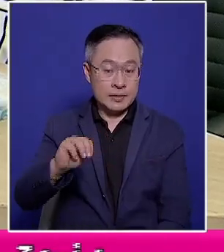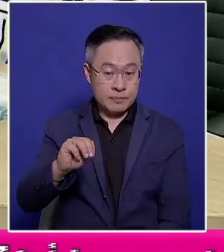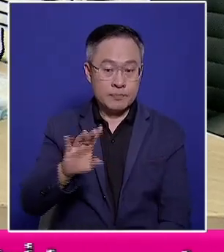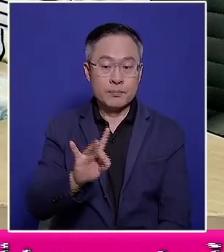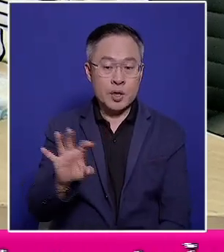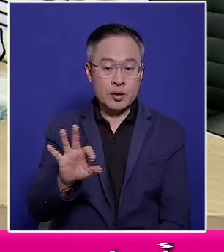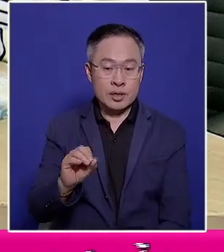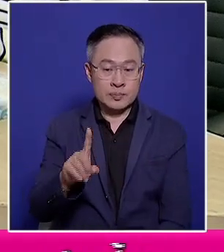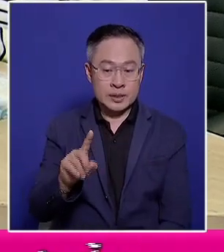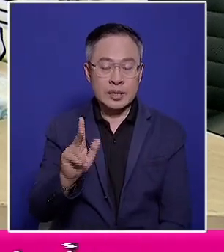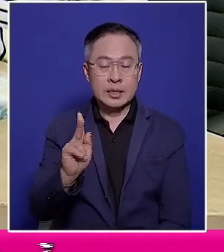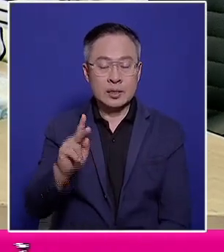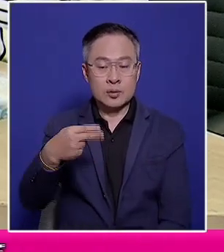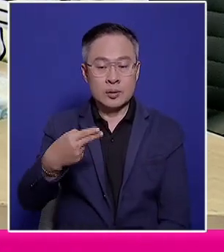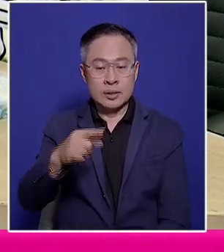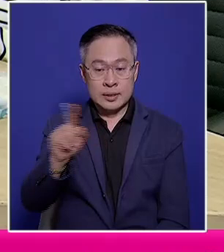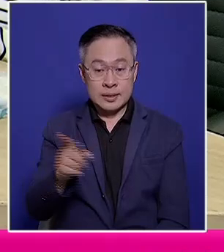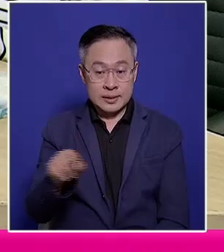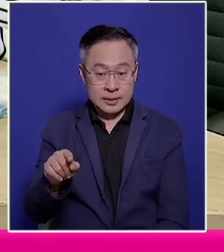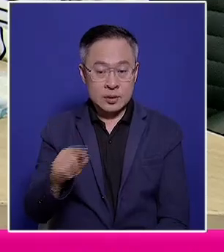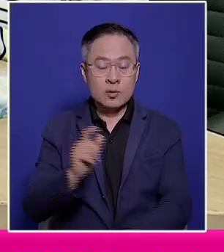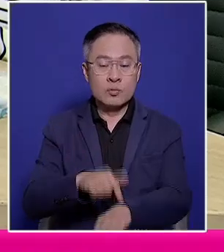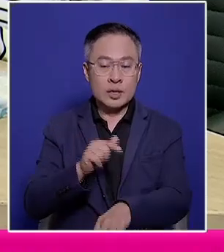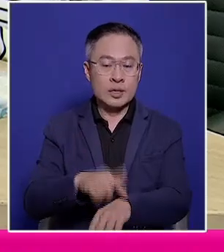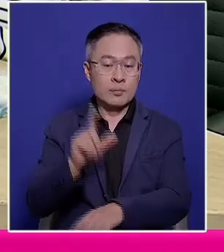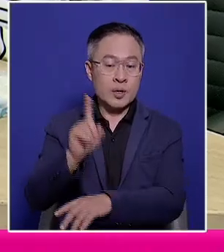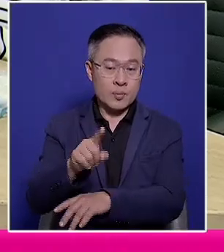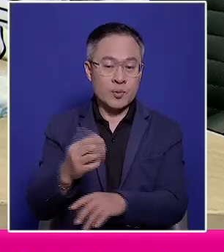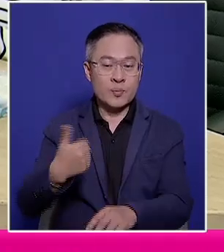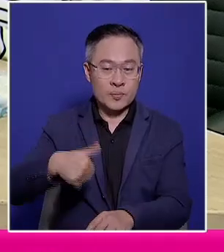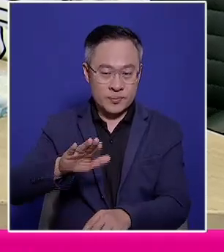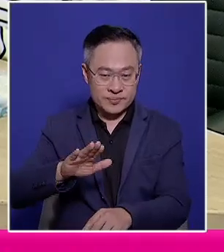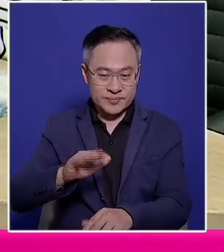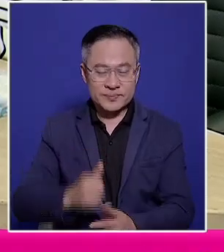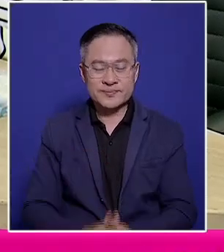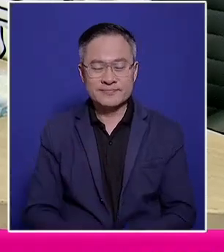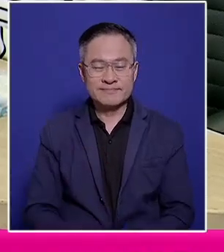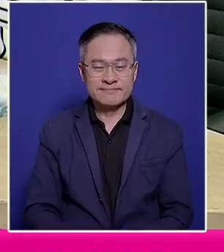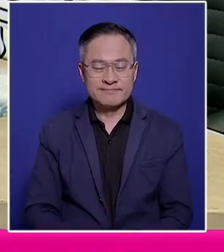AM 891กิโลเฮิรตซ์เวลา 13:00 นเป็นต้นไปสวัสดีค่ะ